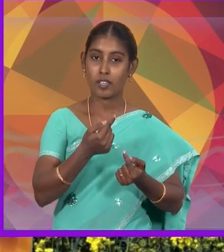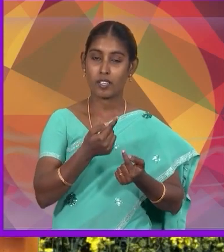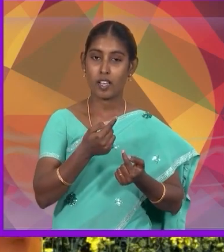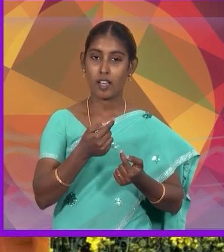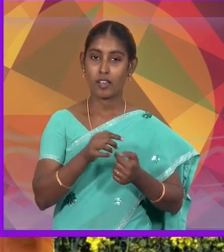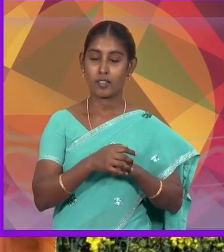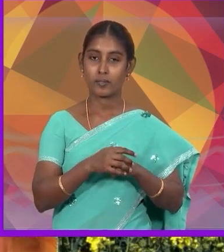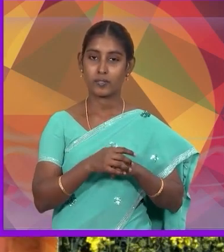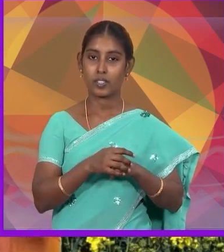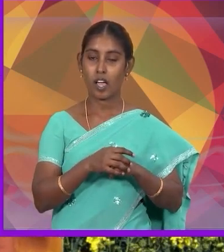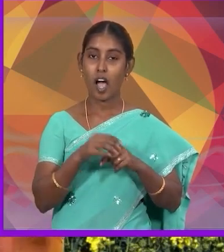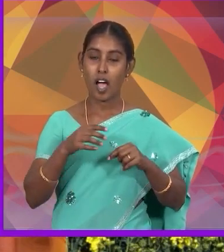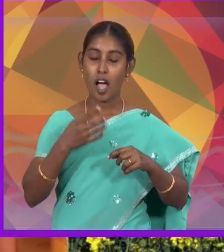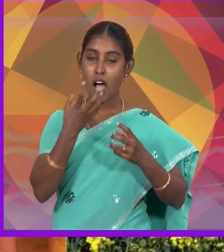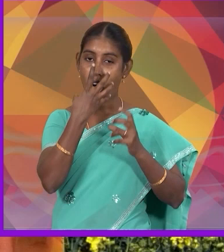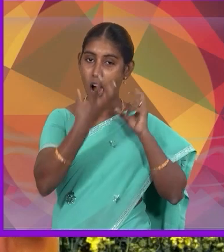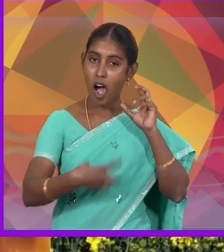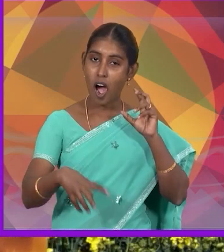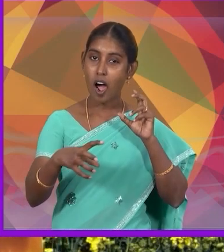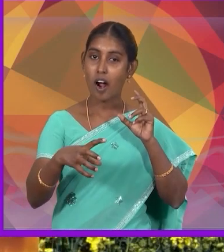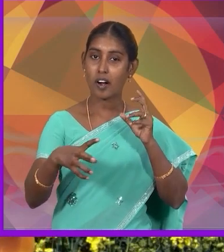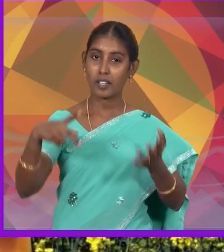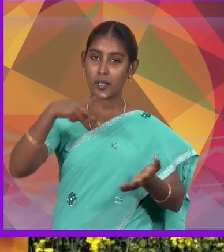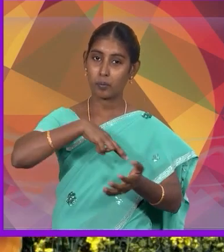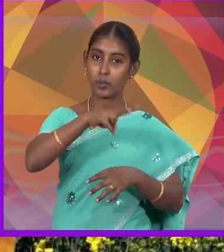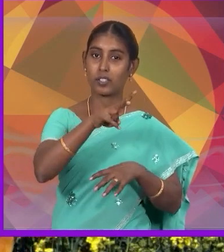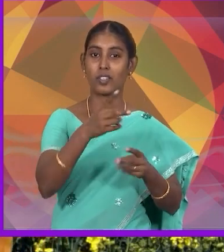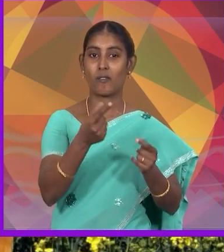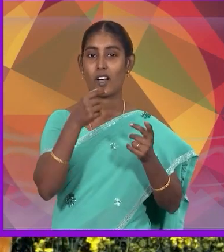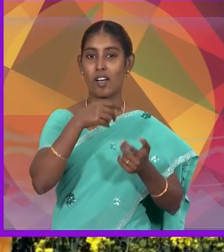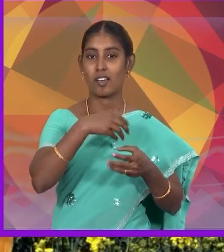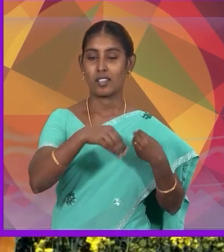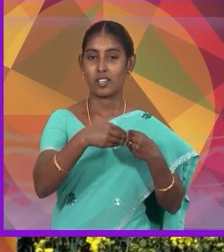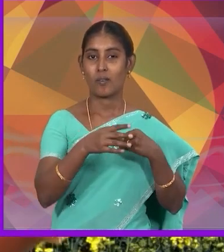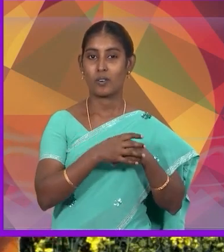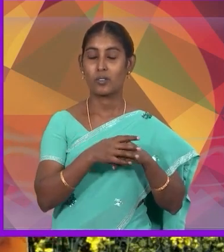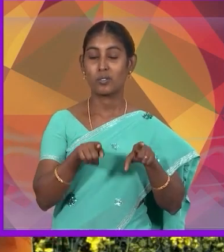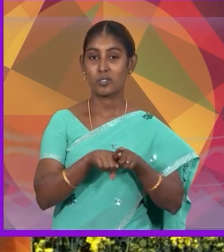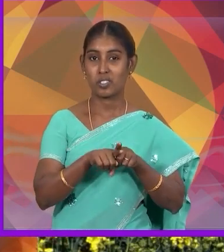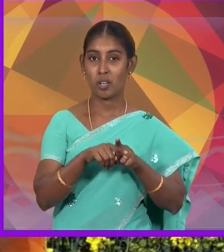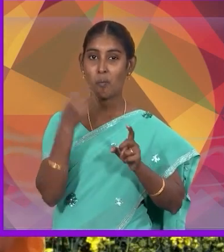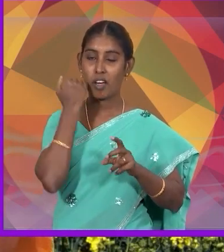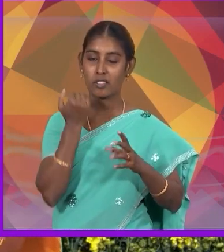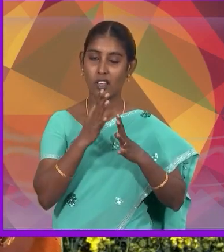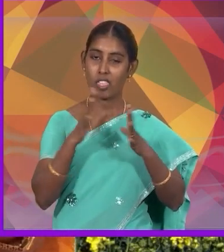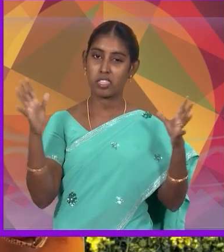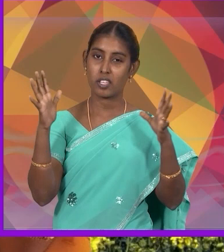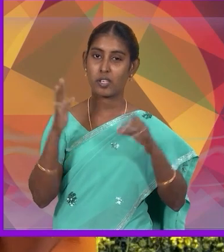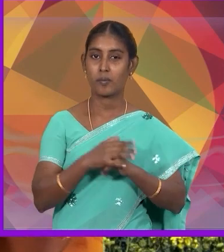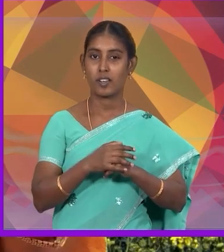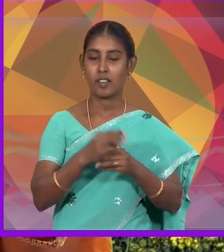கட்டி போரடித்தோம் தென்மதுரை அப்படின்னு ஒரு பாடி இருப்பாங்க. ஆணைனா யானைங்க, அந்த அளவுக்கு நெல்லாம் நல்லா